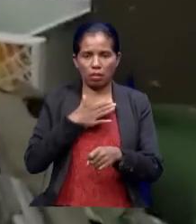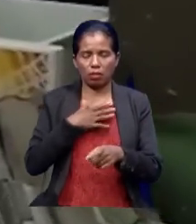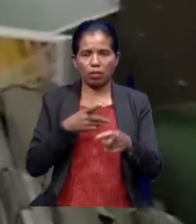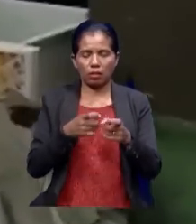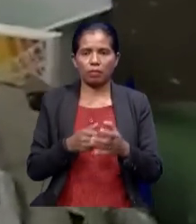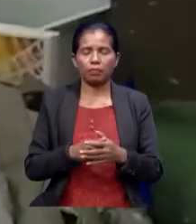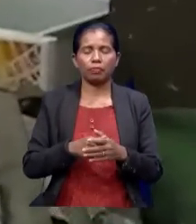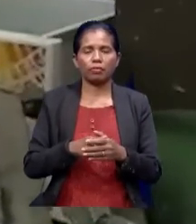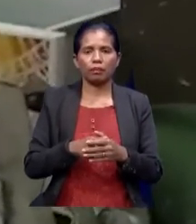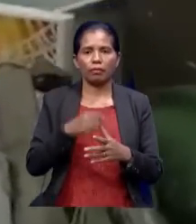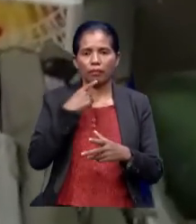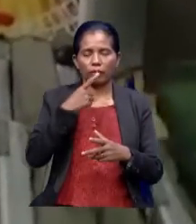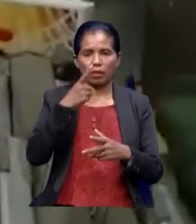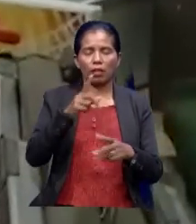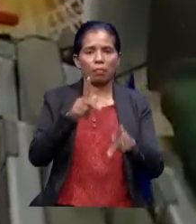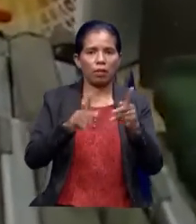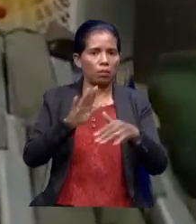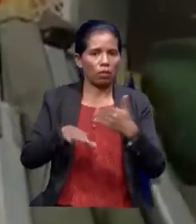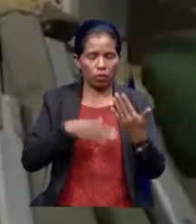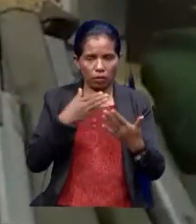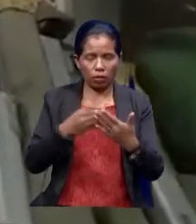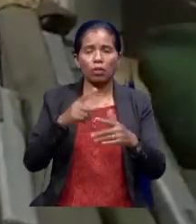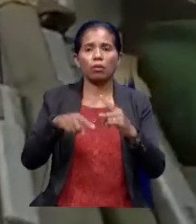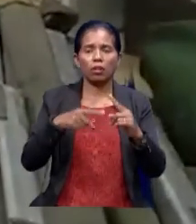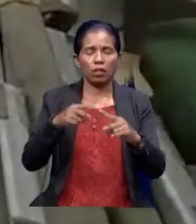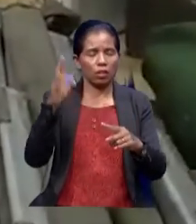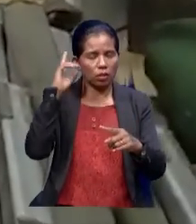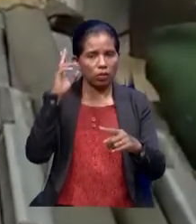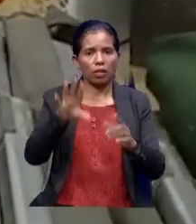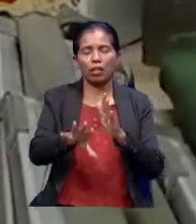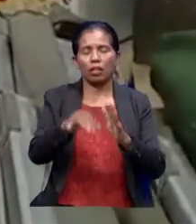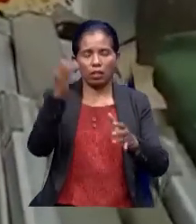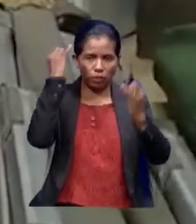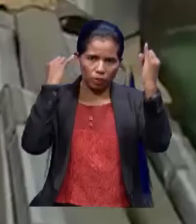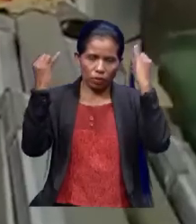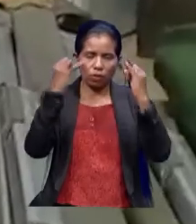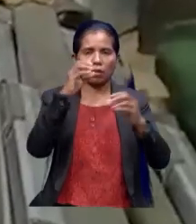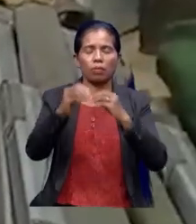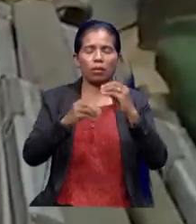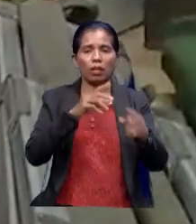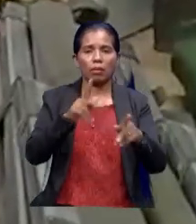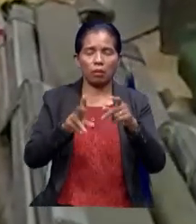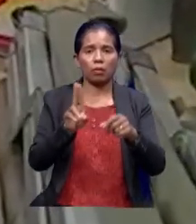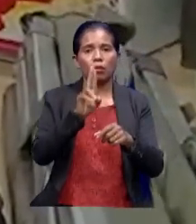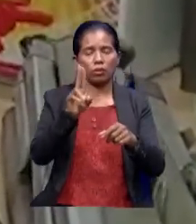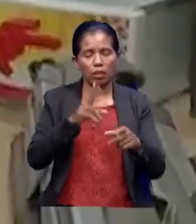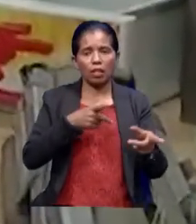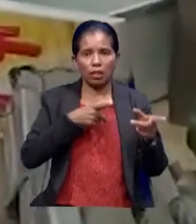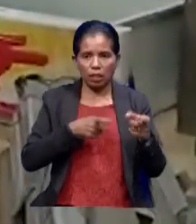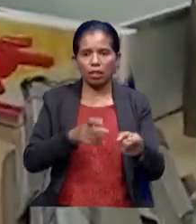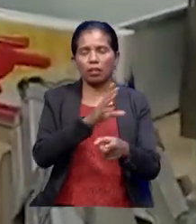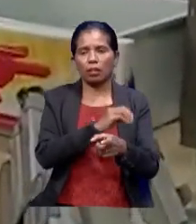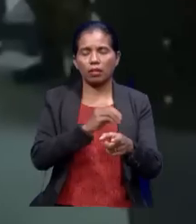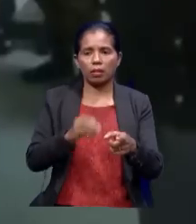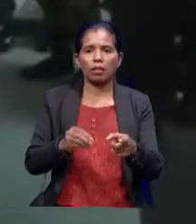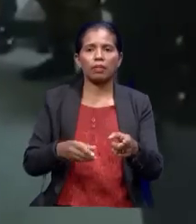General Falu Ratalai apela ba sidadan hotu ba hira rona no hetan informação kono ba ema civil kar arma hanesan kilat